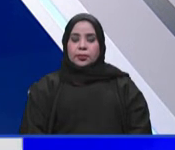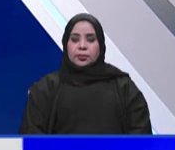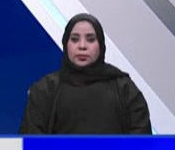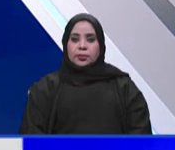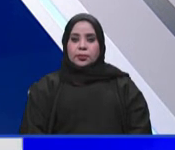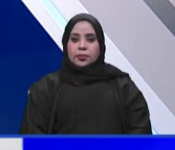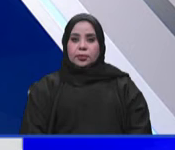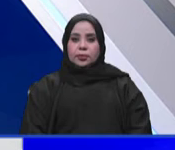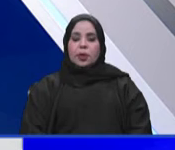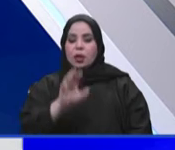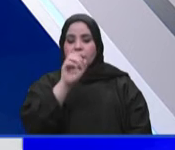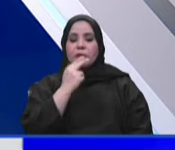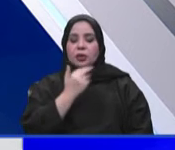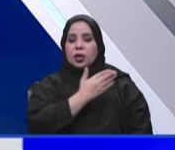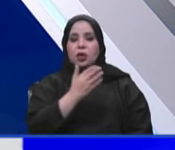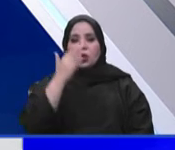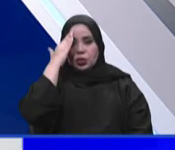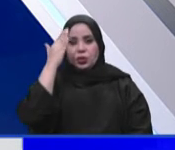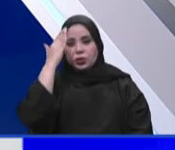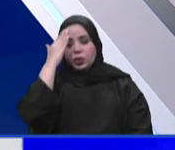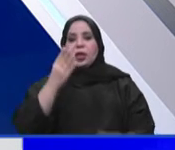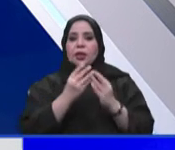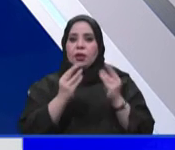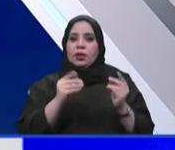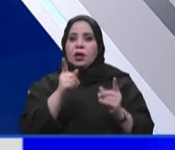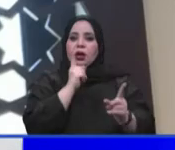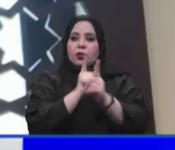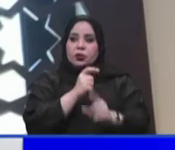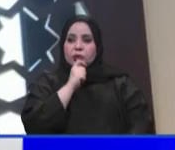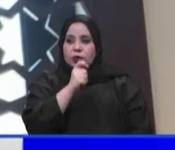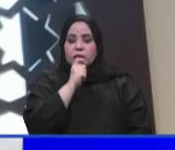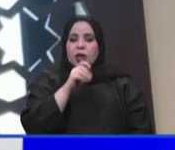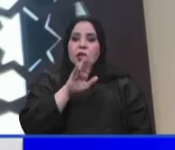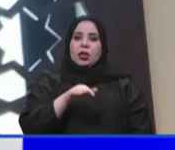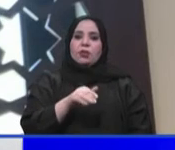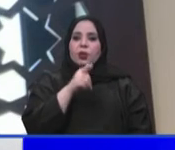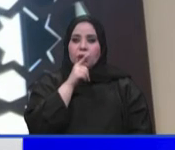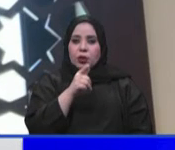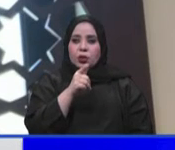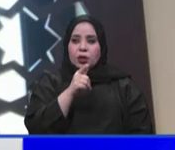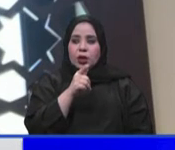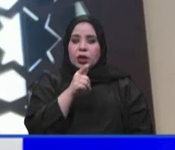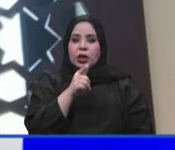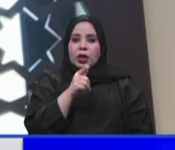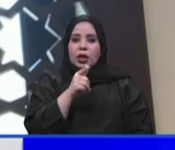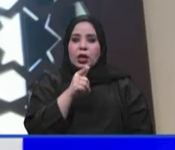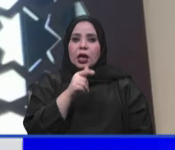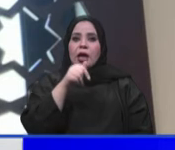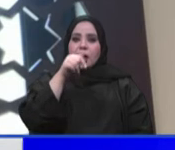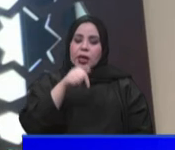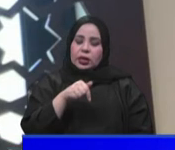مساء الخير وأشكركم على الاستضافة. طبعا مؤتمر مسرعات وحاضنات الخليج